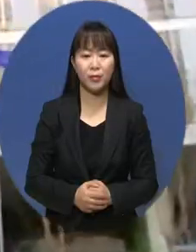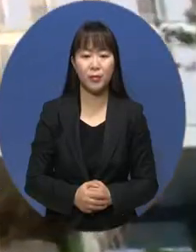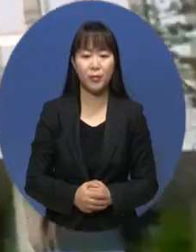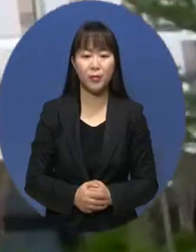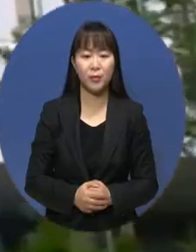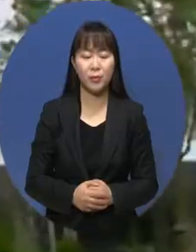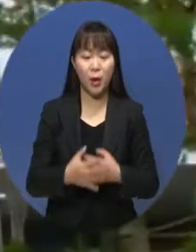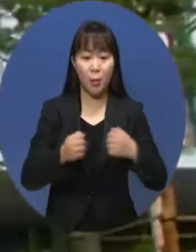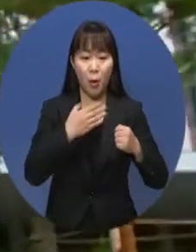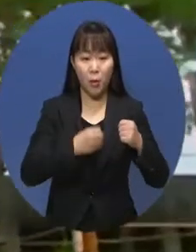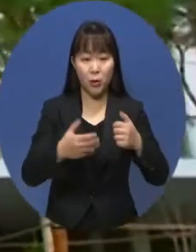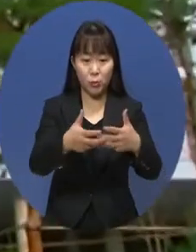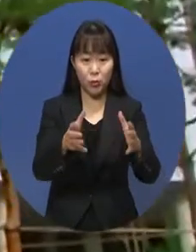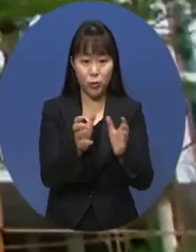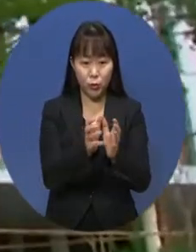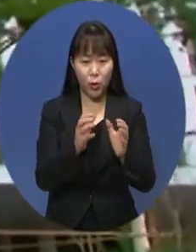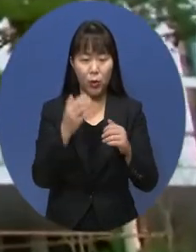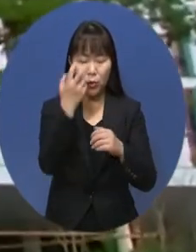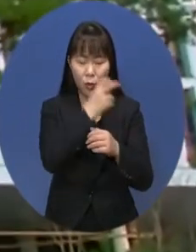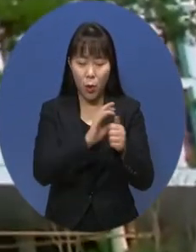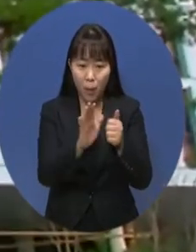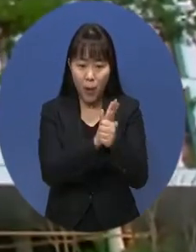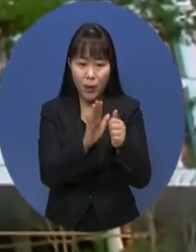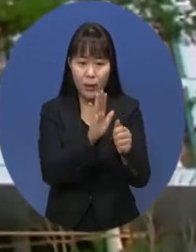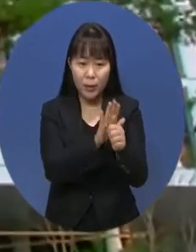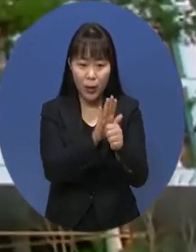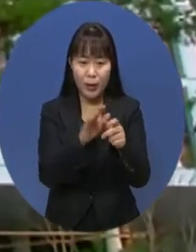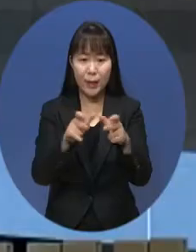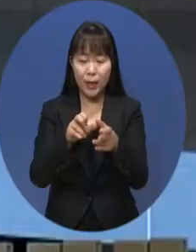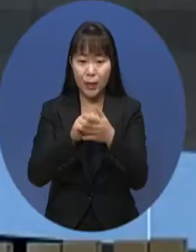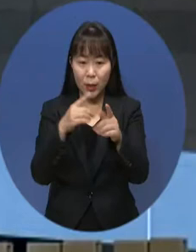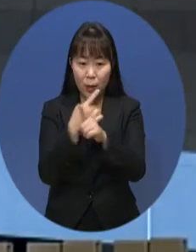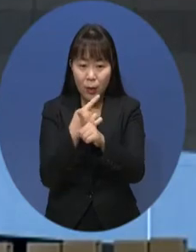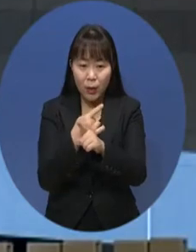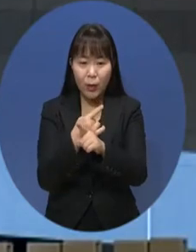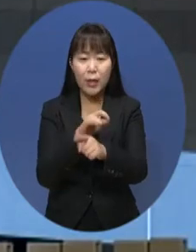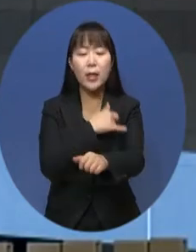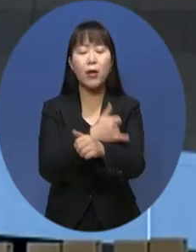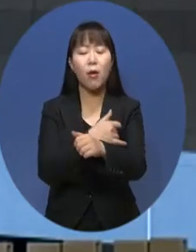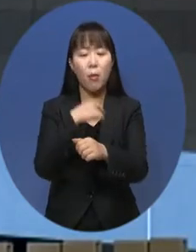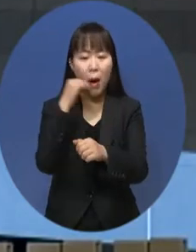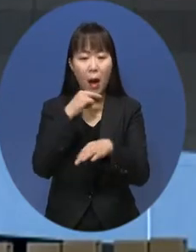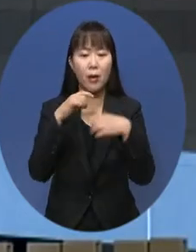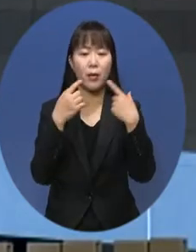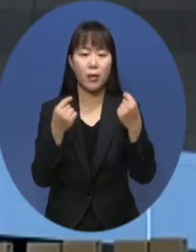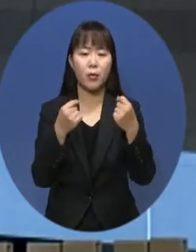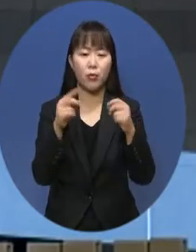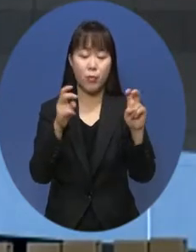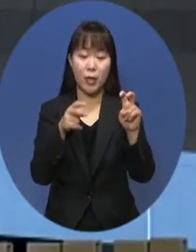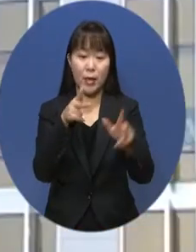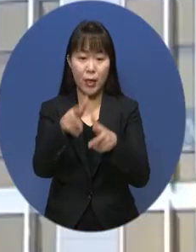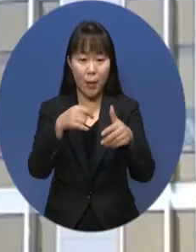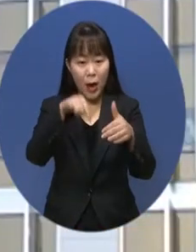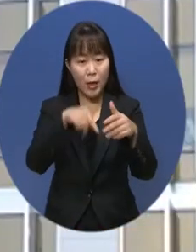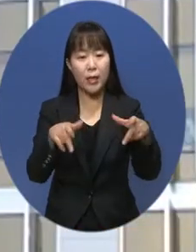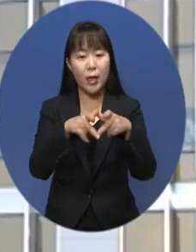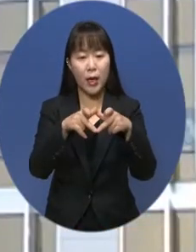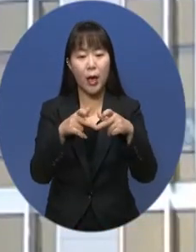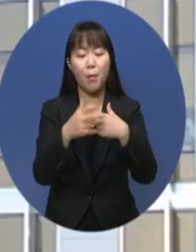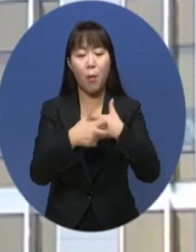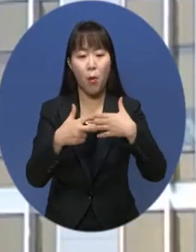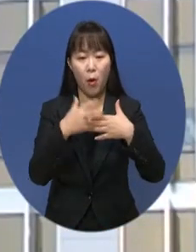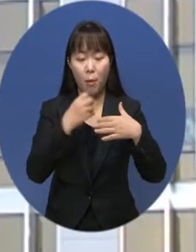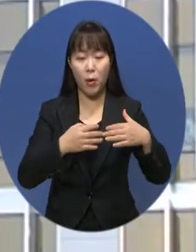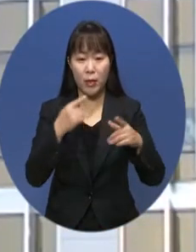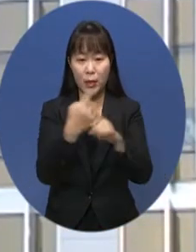보건복지부는 돌봄 지원과 장애인 등록 개선 인권 강화된 수묵의 사업에서 장애인 보건복지 정책 개선이 추진된다